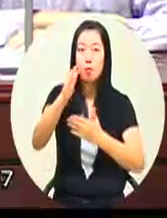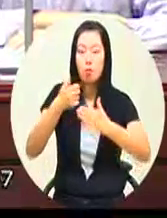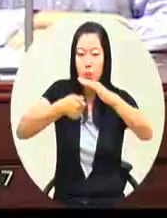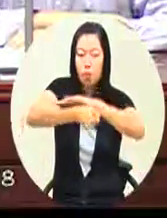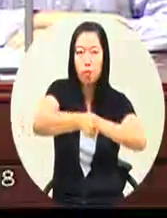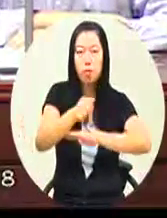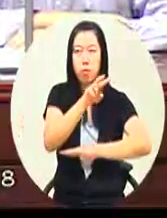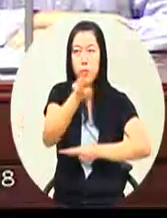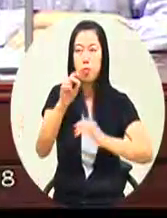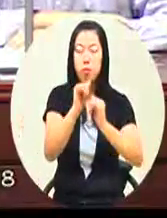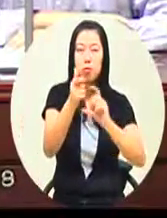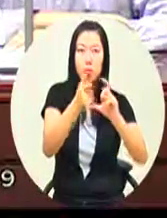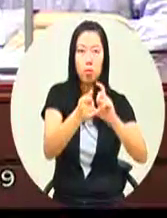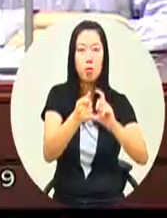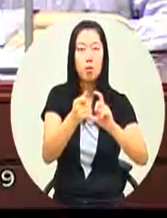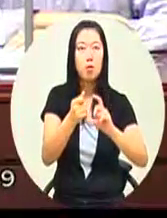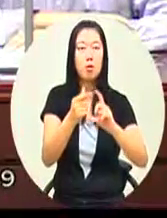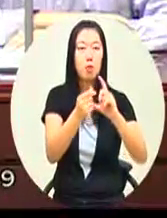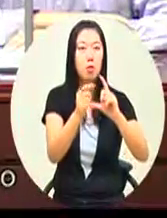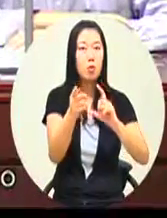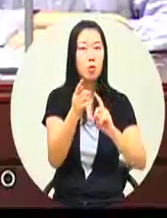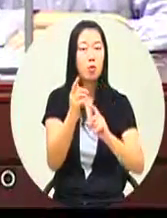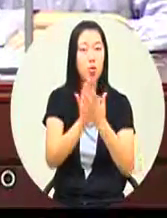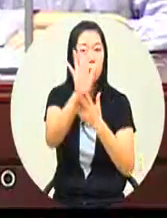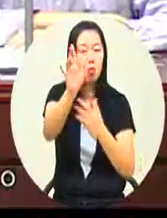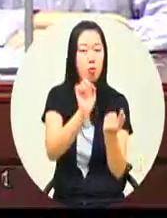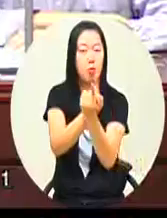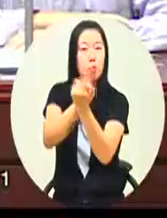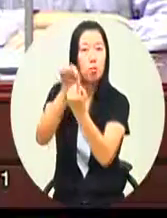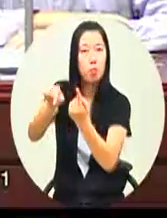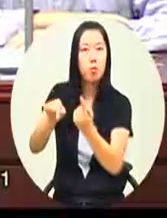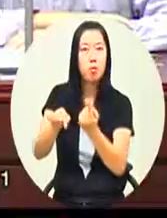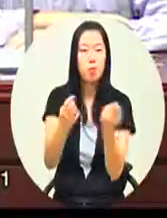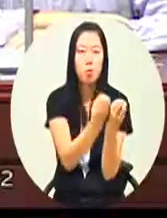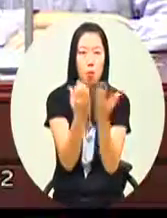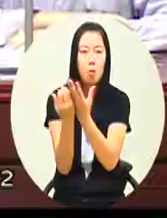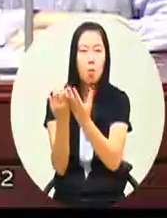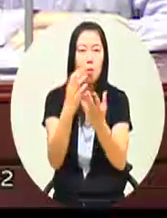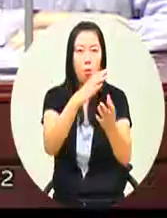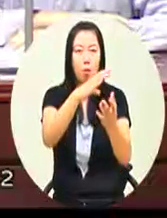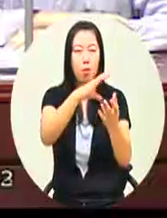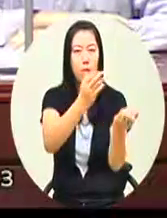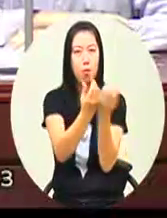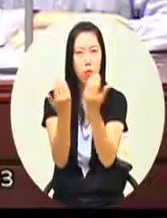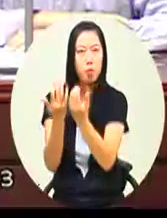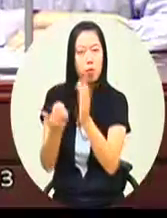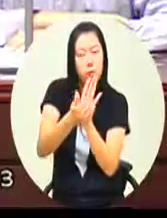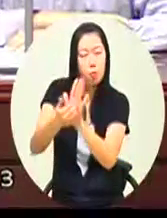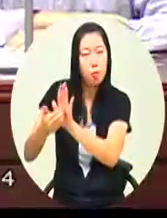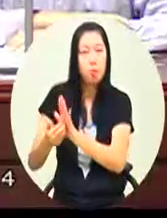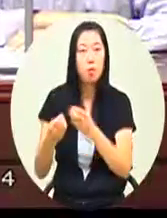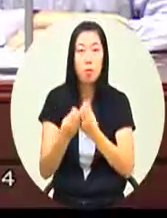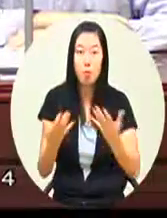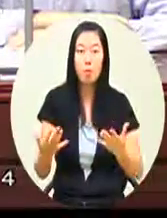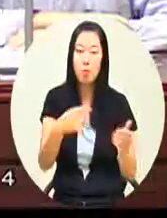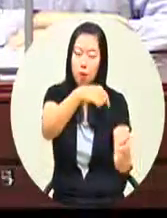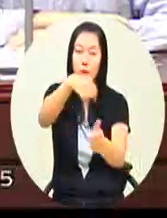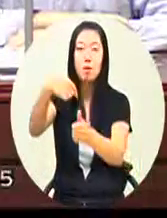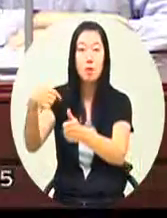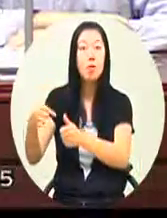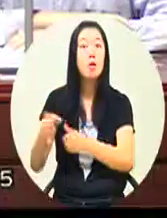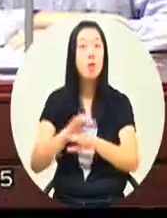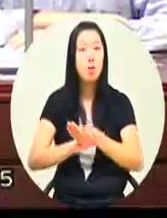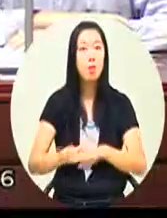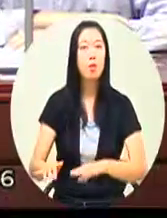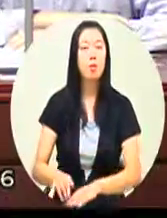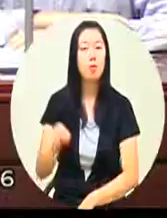社区。以后吼，拄到这种情形，要安怎避灾减灾？吼，阮会先甲伊讲，啊，尽量因为伊的